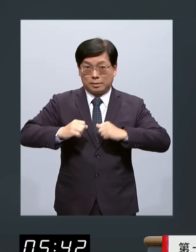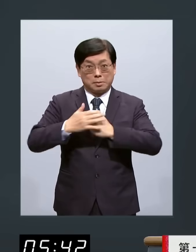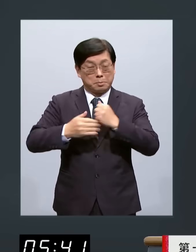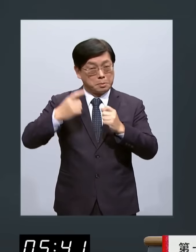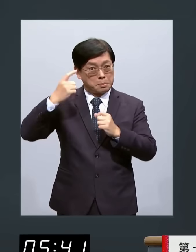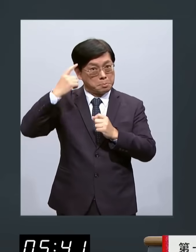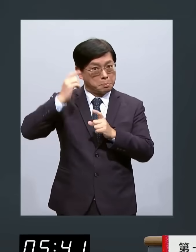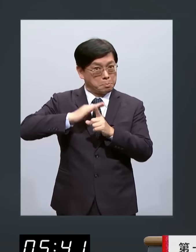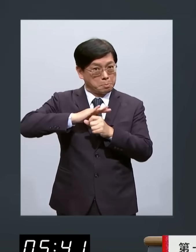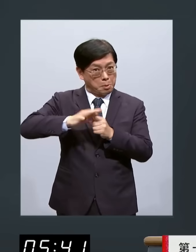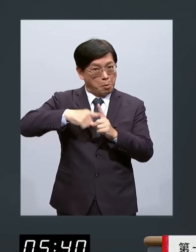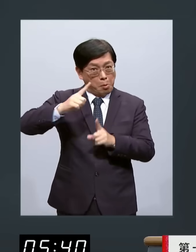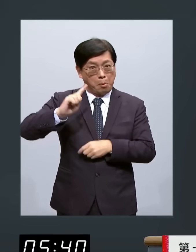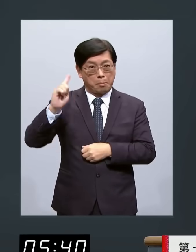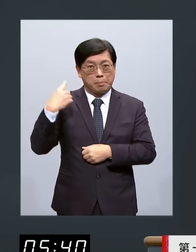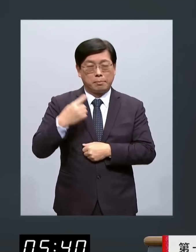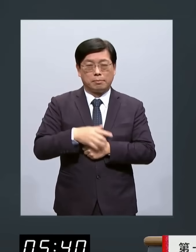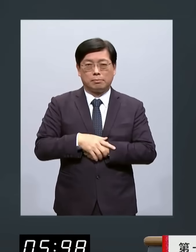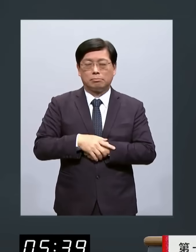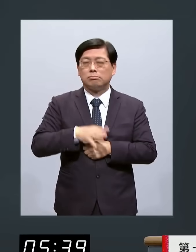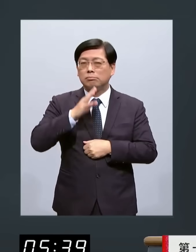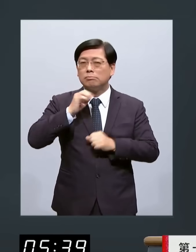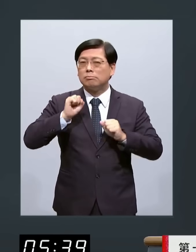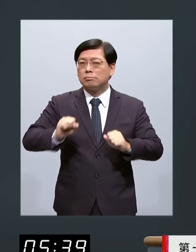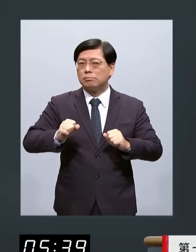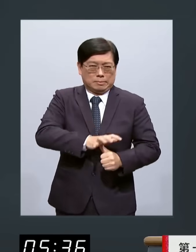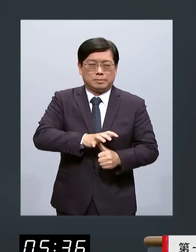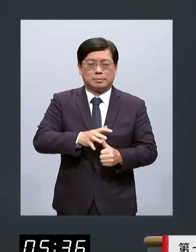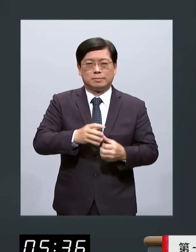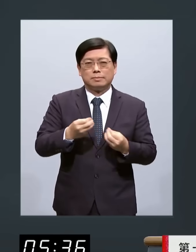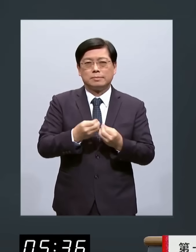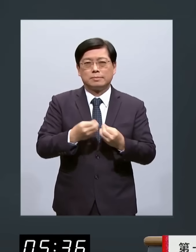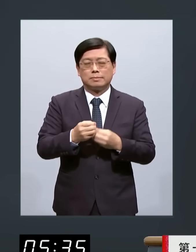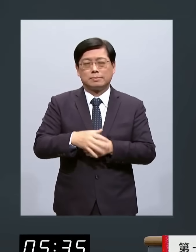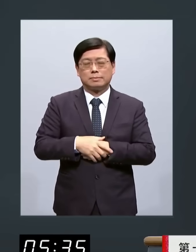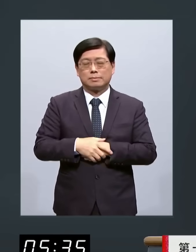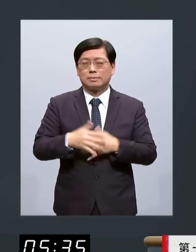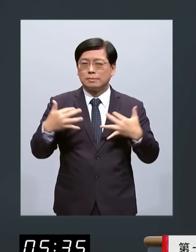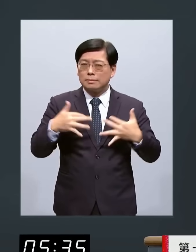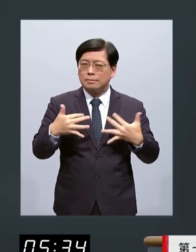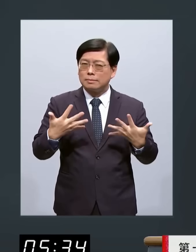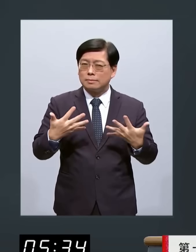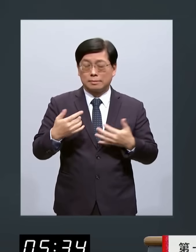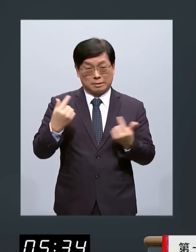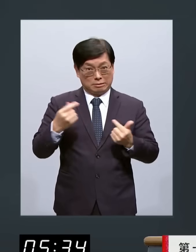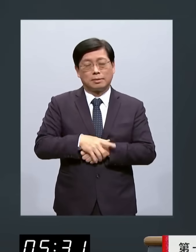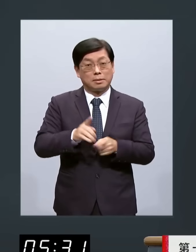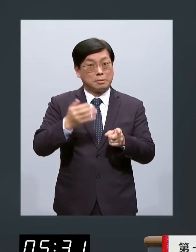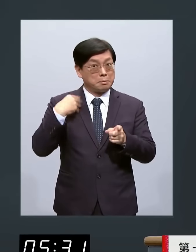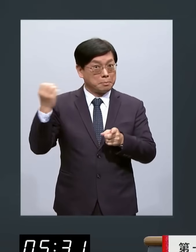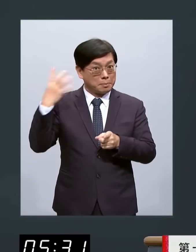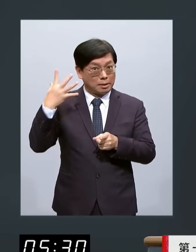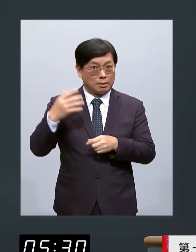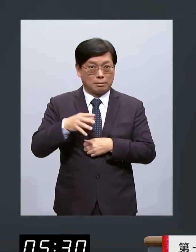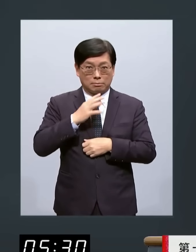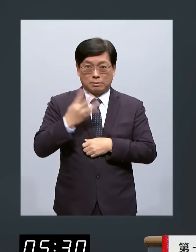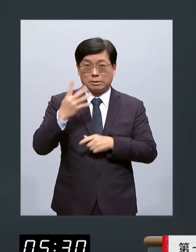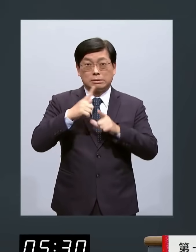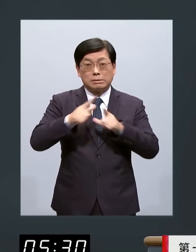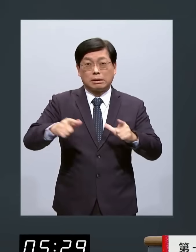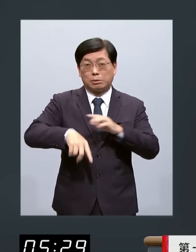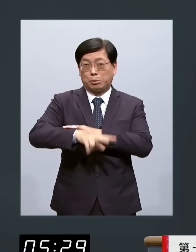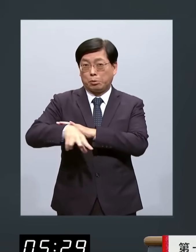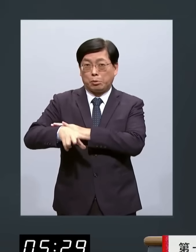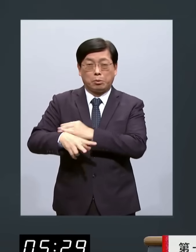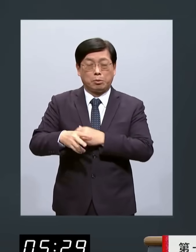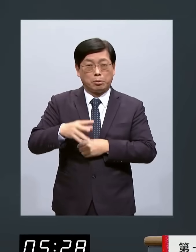关了。 赖清德，你敢说我不爱台湾吗？徐春英帮助外配的同时，难道没有帮助台湾